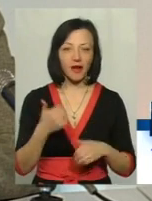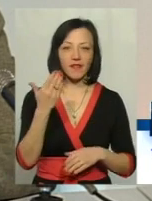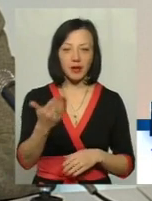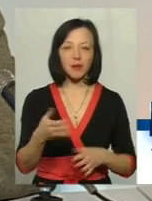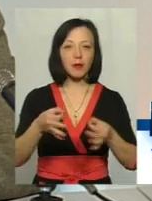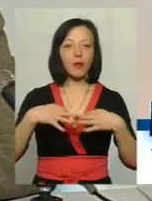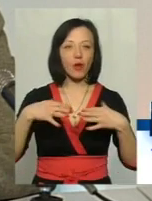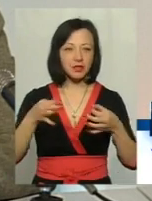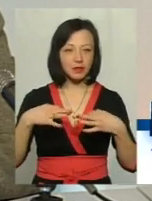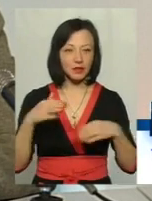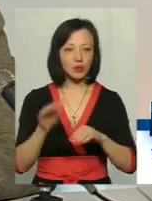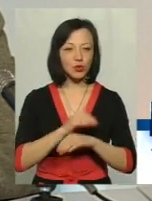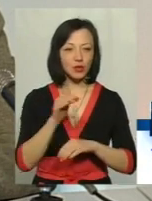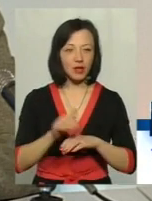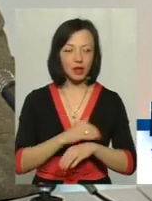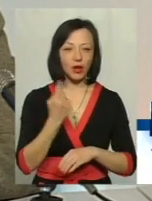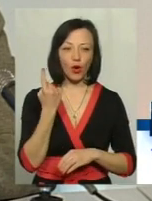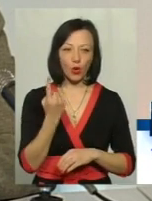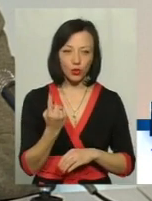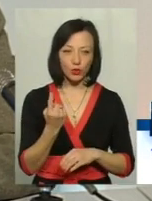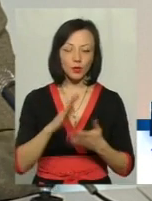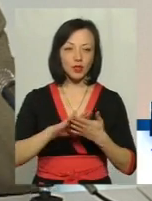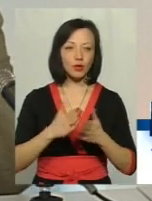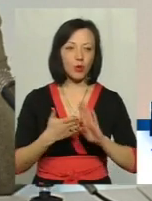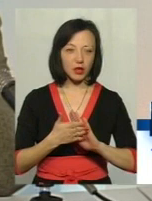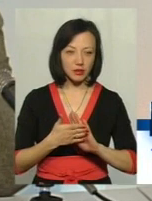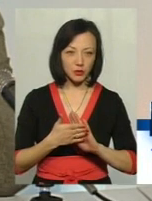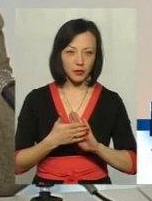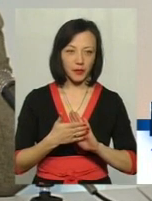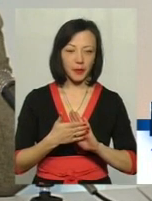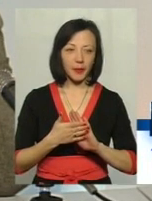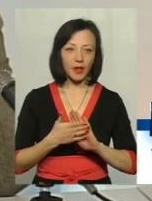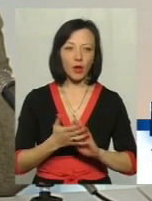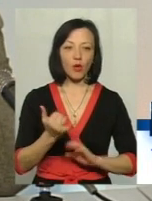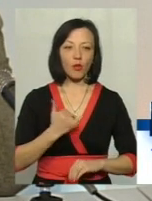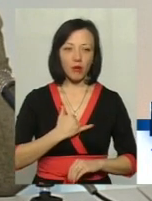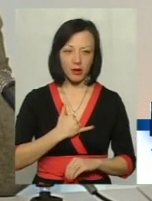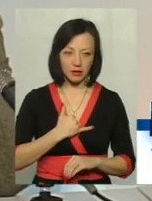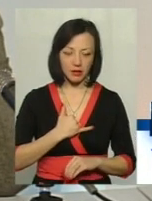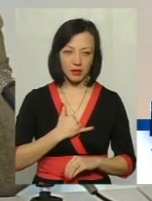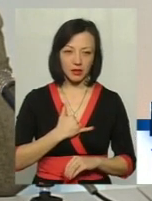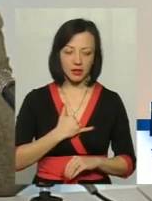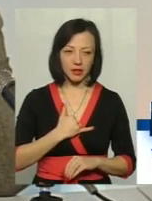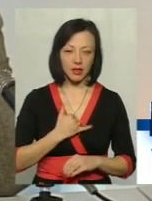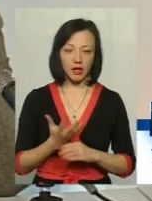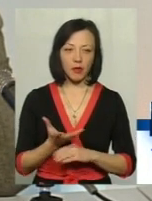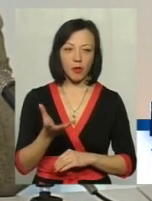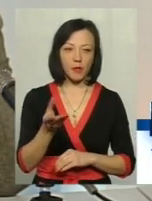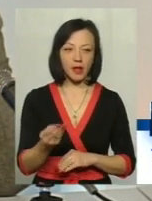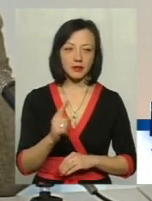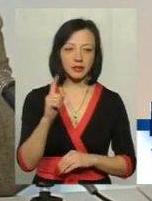мені поясніть, пожалуйста, одну таку ситуацію. У мене проплата